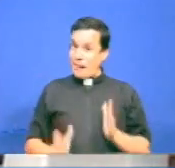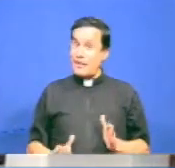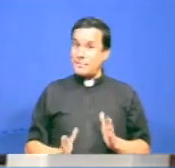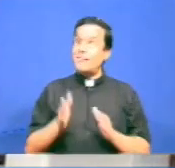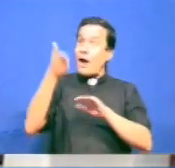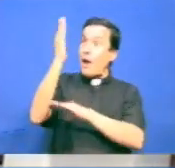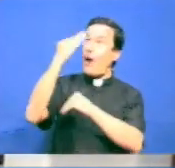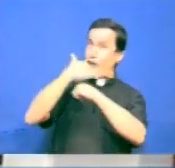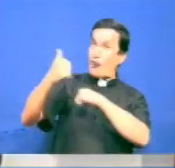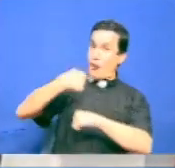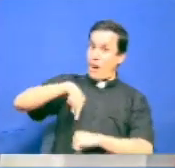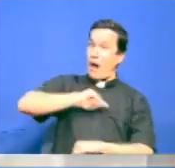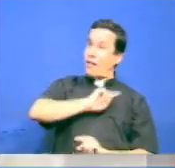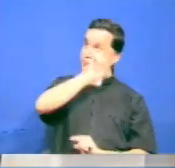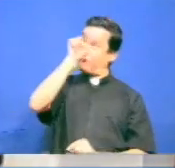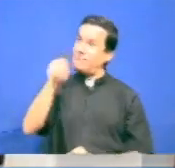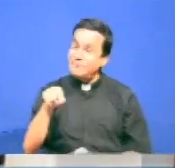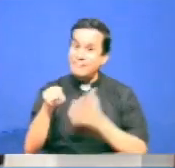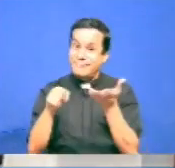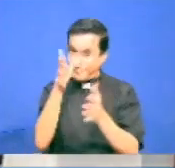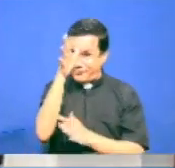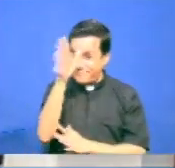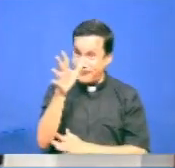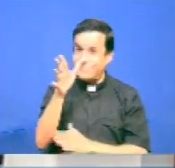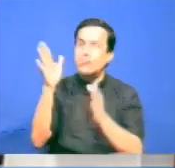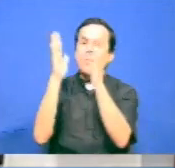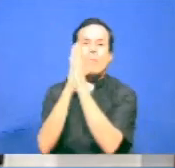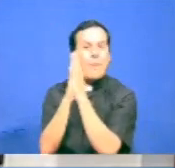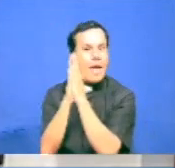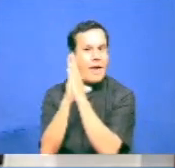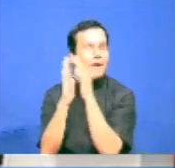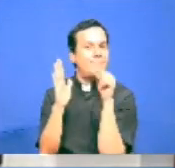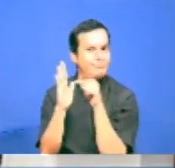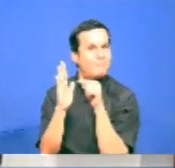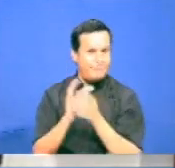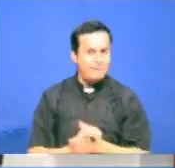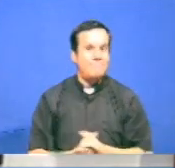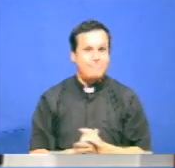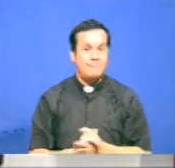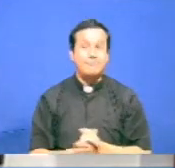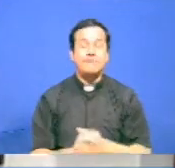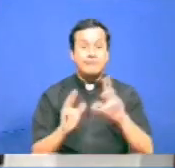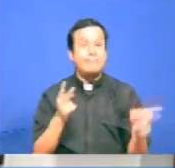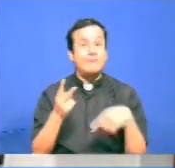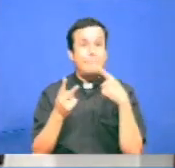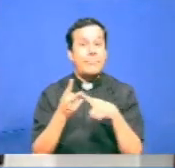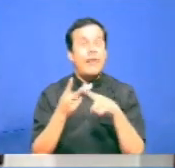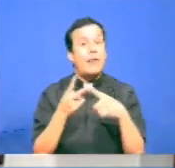Mungu, ambaye tunamuita siku yetu ya sala. Ni juma la tatu kama